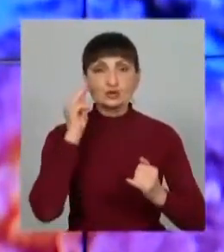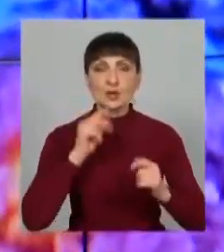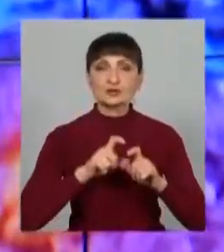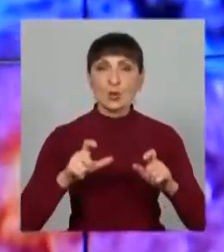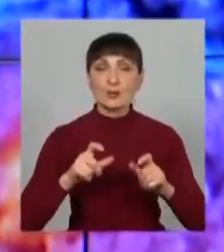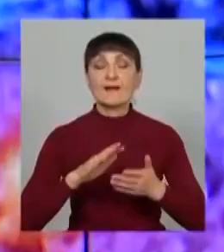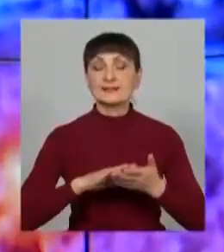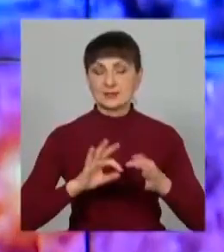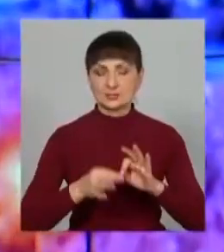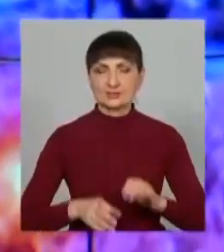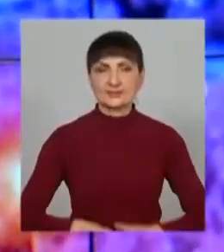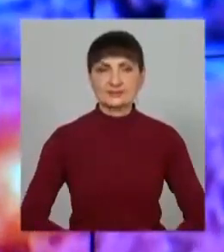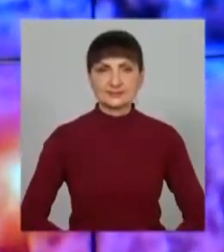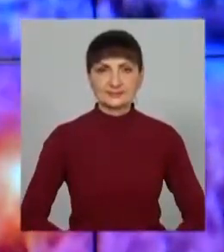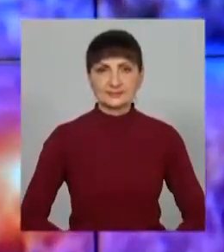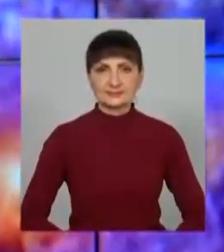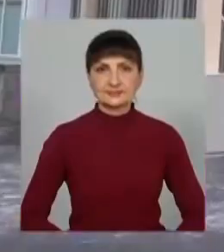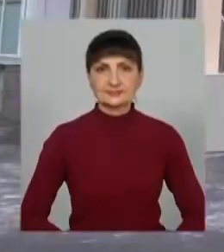заведений репортаж Динары Сабитовой.